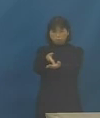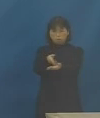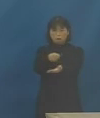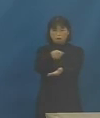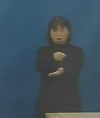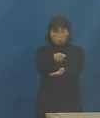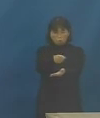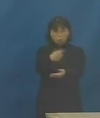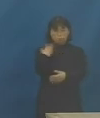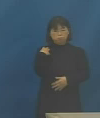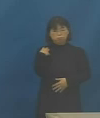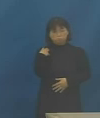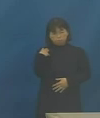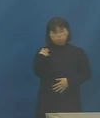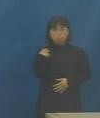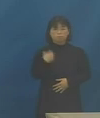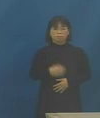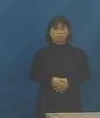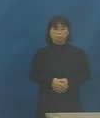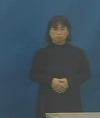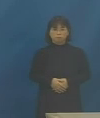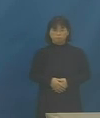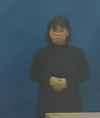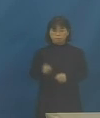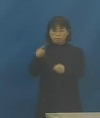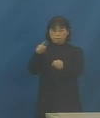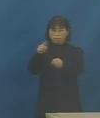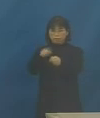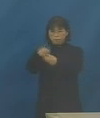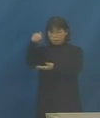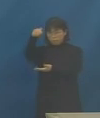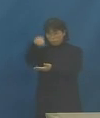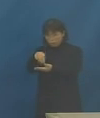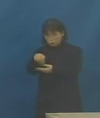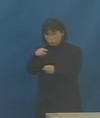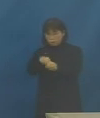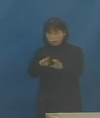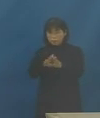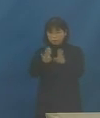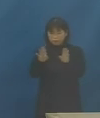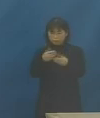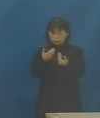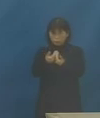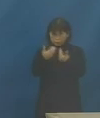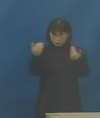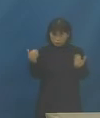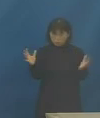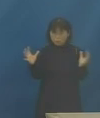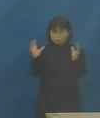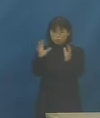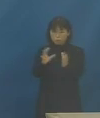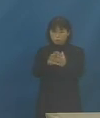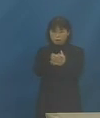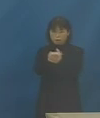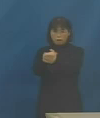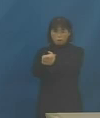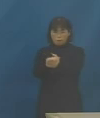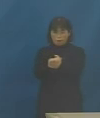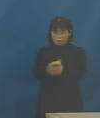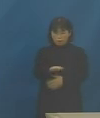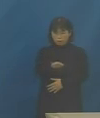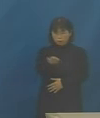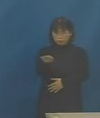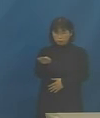てですねであの年末年始に久しぶりには集まった仲間たちという